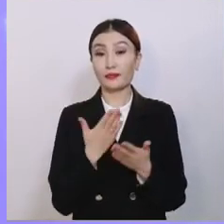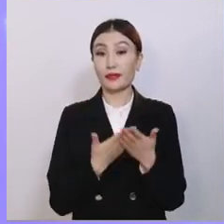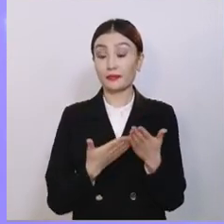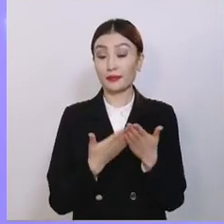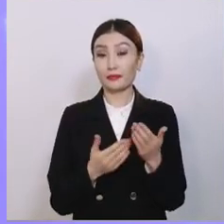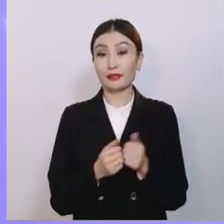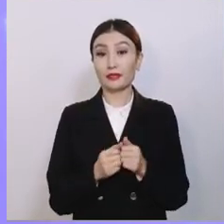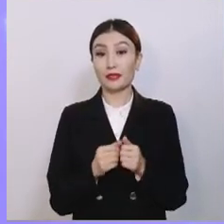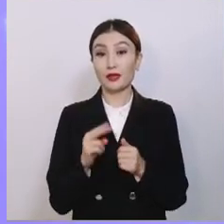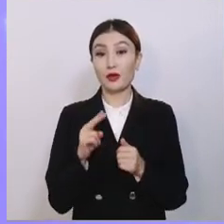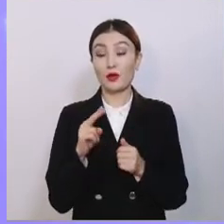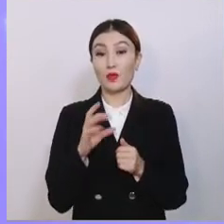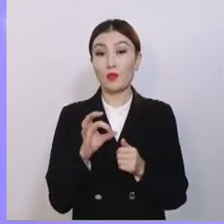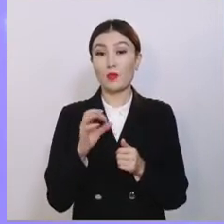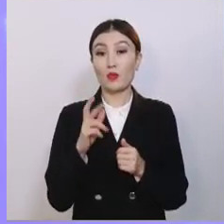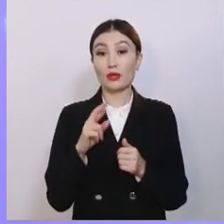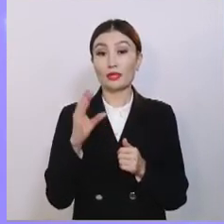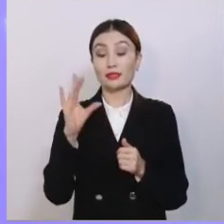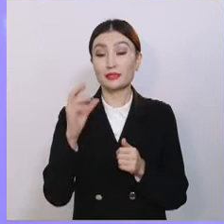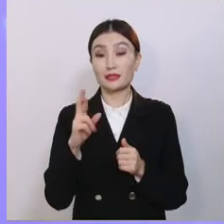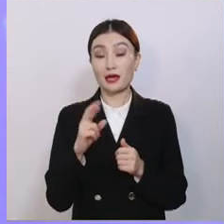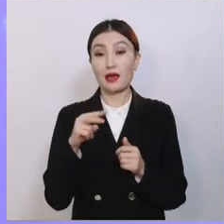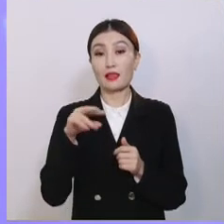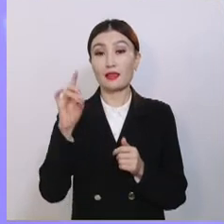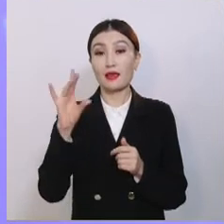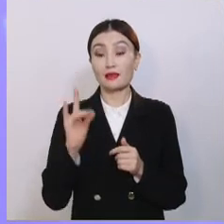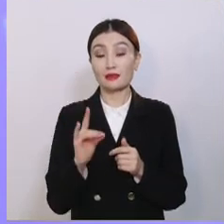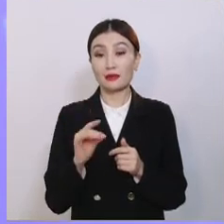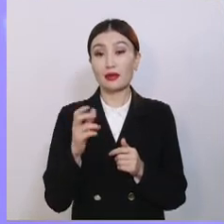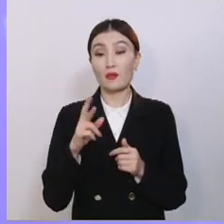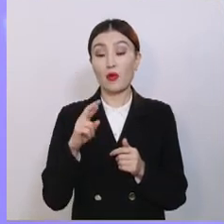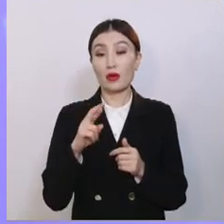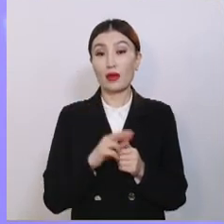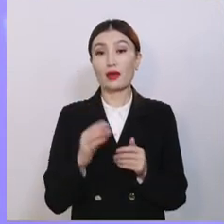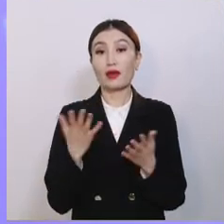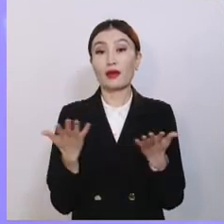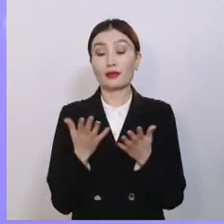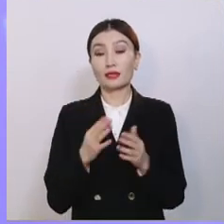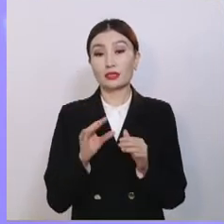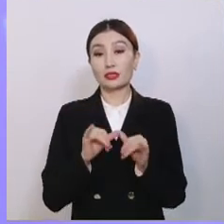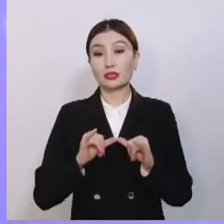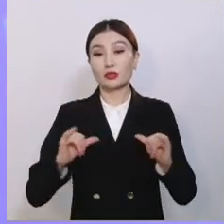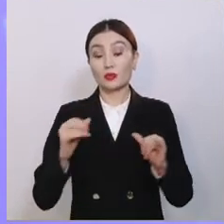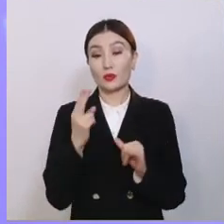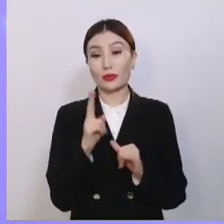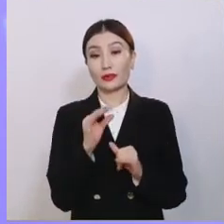Например, пояса, ленты, поля «какие» –